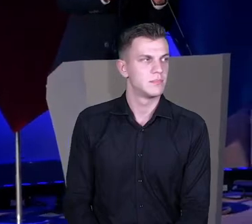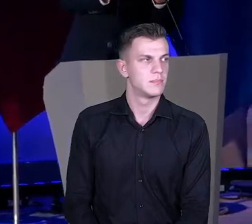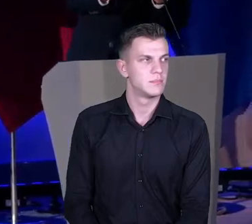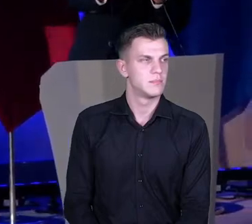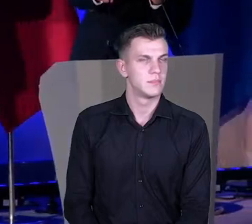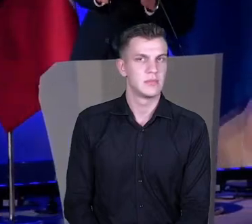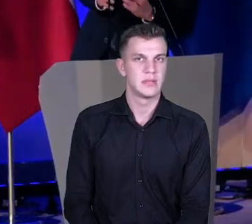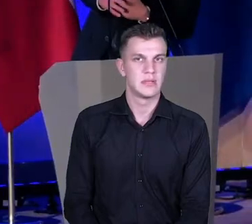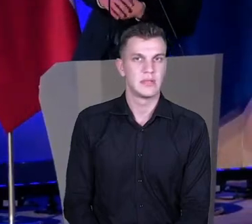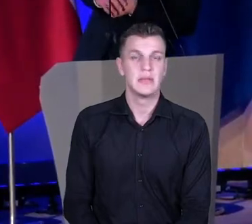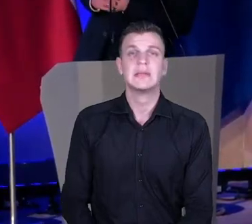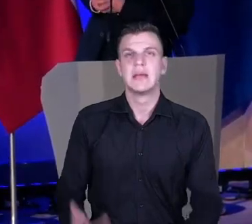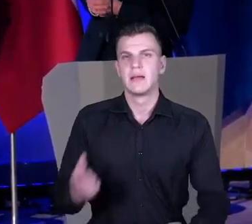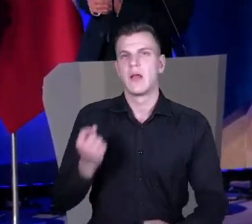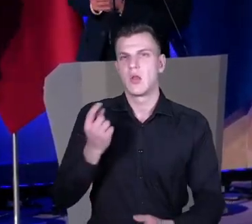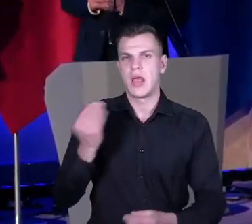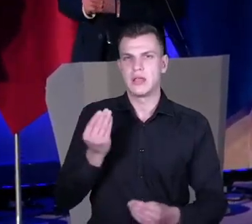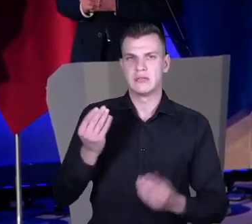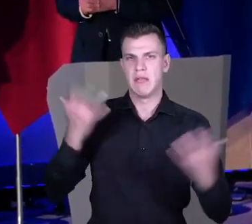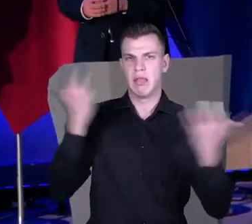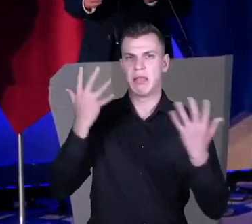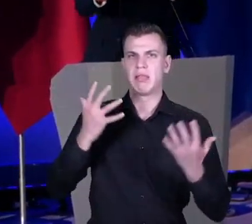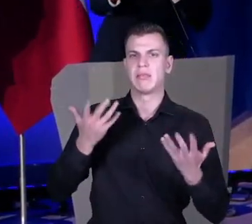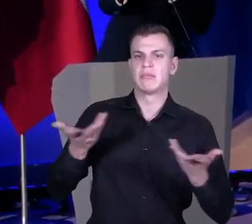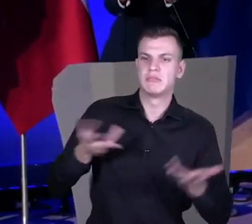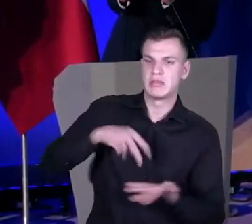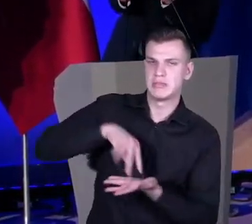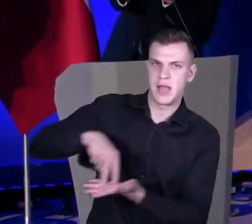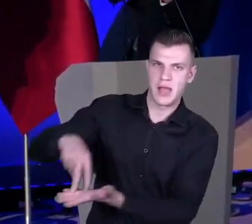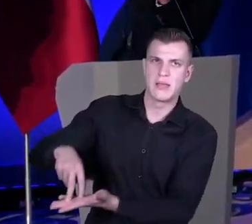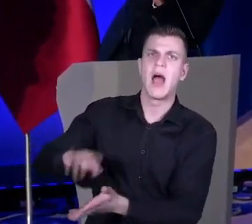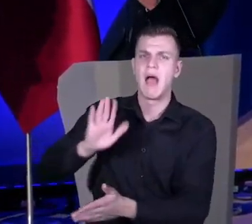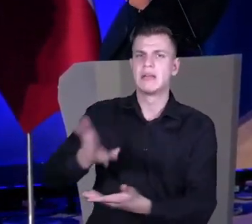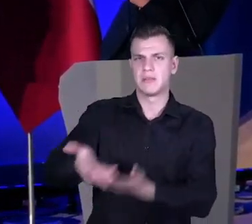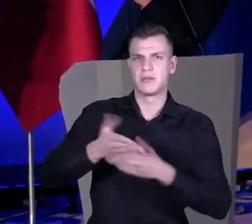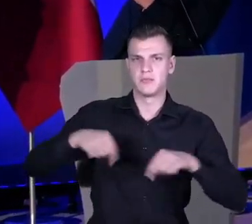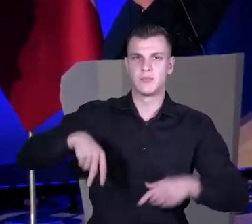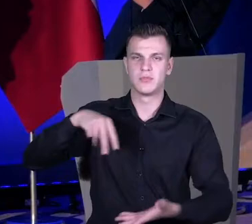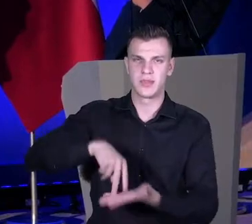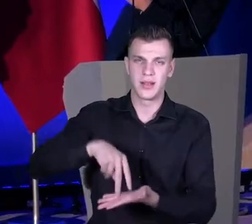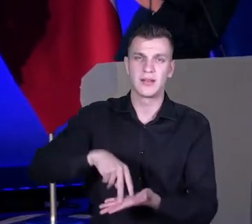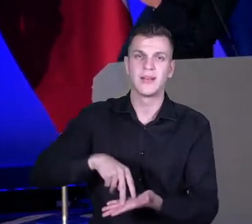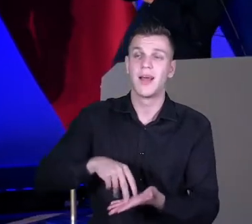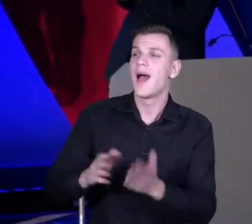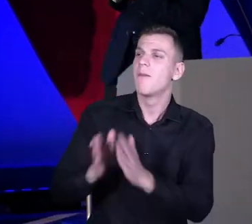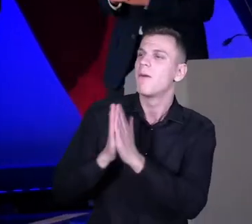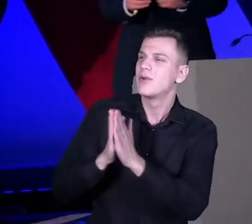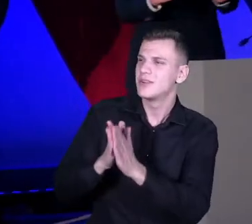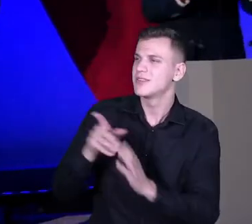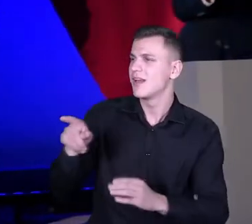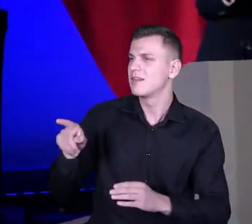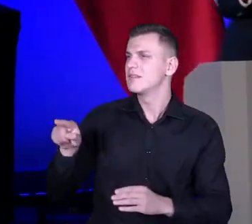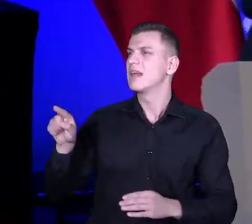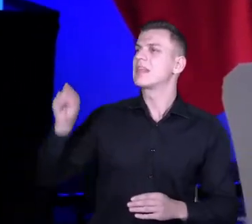Musimy tutaj dotrzeć logistycznie. I zapraszamy, żeby postać na scenie. Kazimierz tam będzie poprosił na